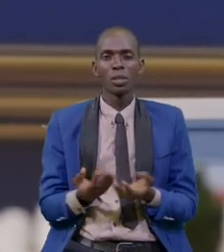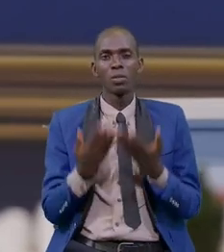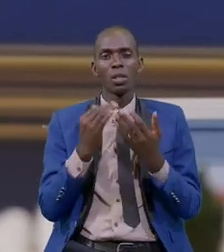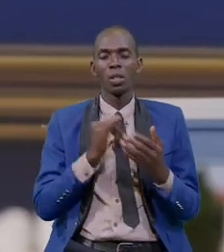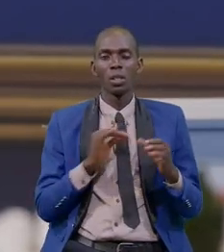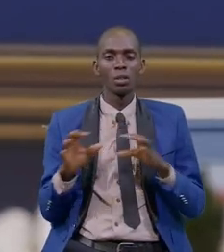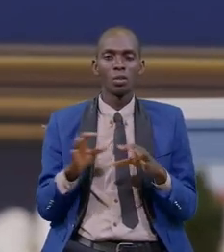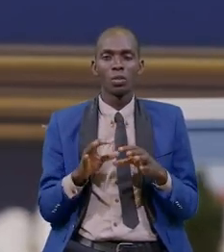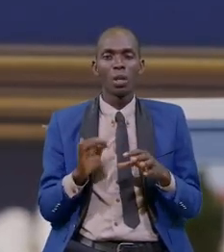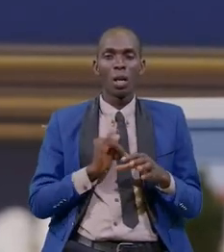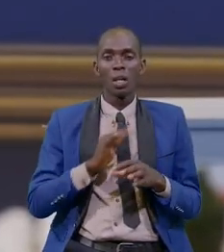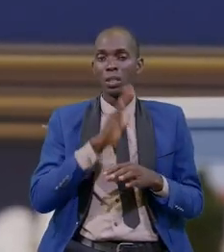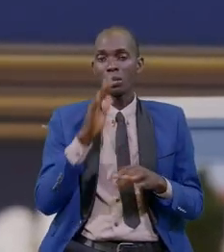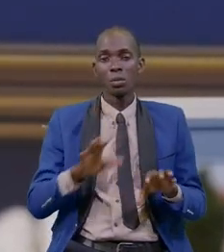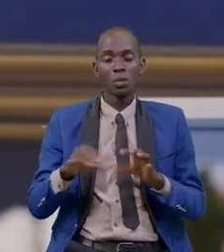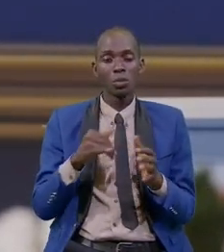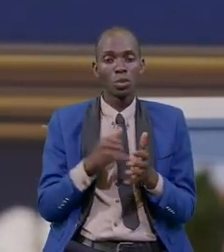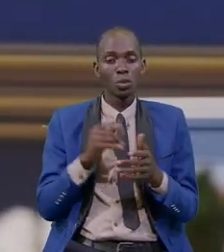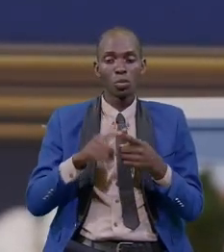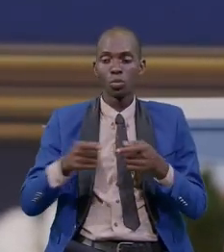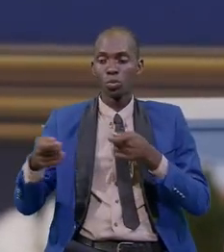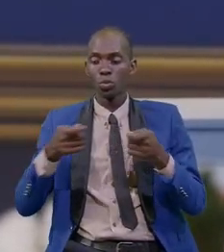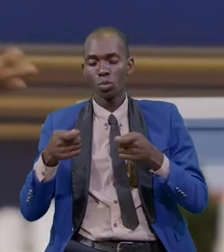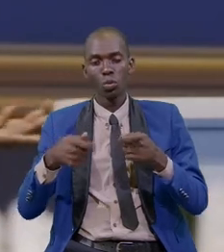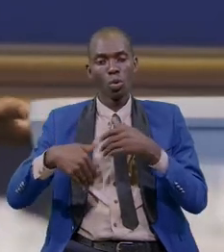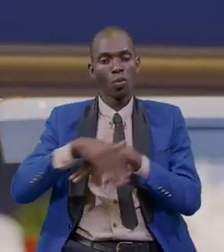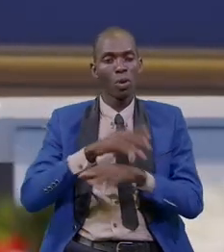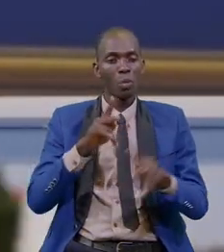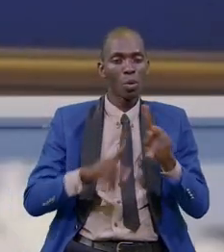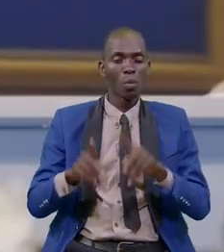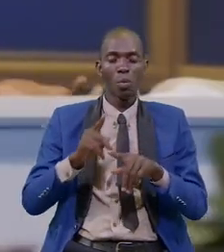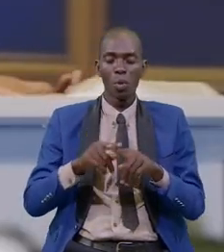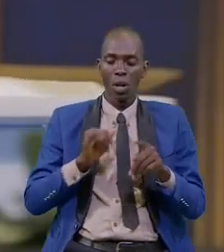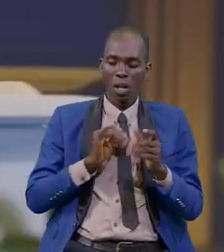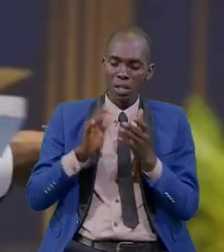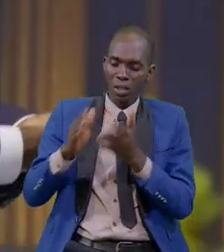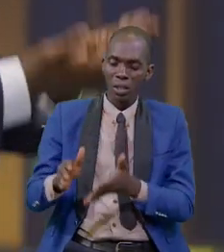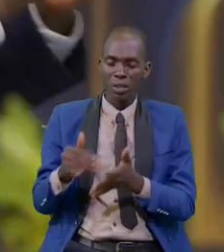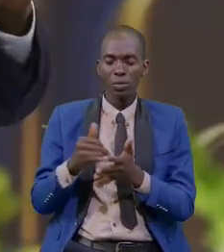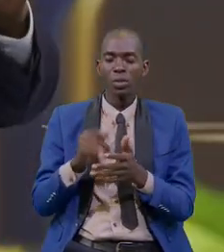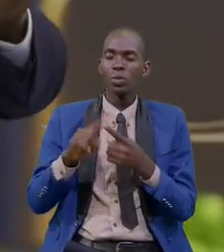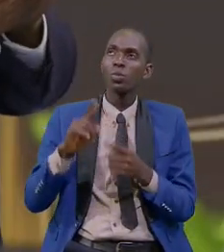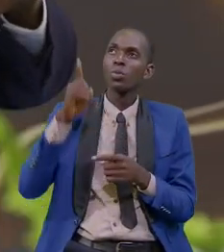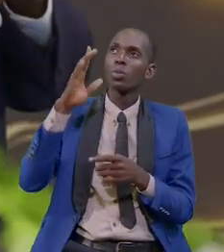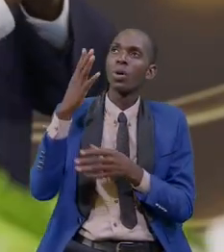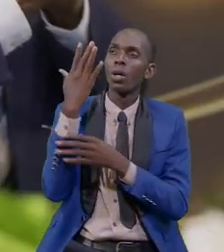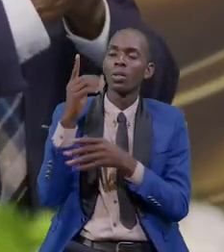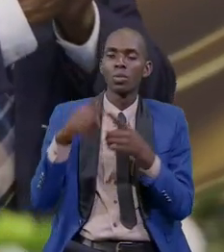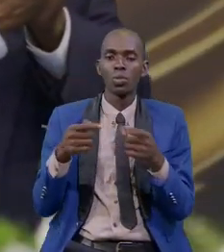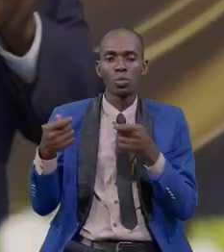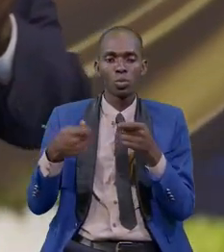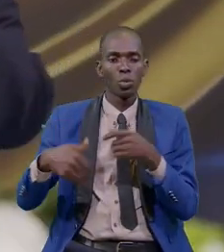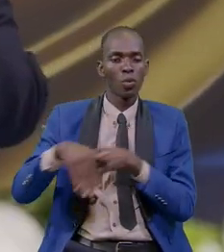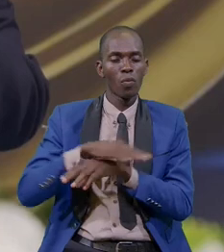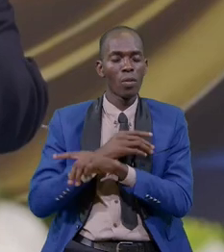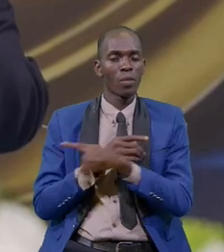sur les gens. Je le fais et je donne cela à Dieu. C'est Dieu qui va les diriger et dominer sur eux. Et c'est Dieu qui va aussi dominer sur vous. Pour que Dieu